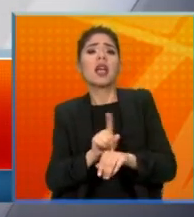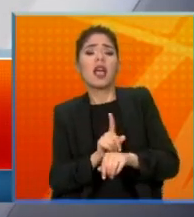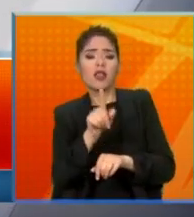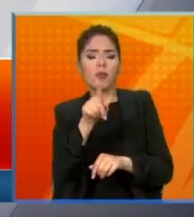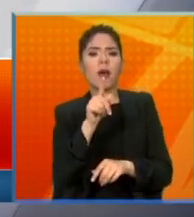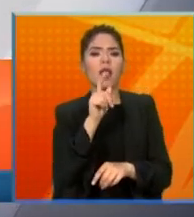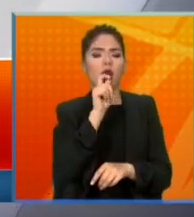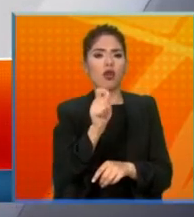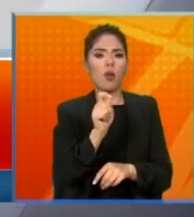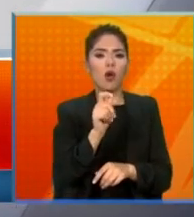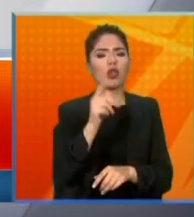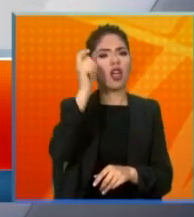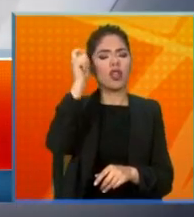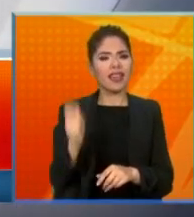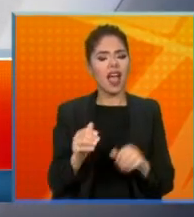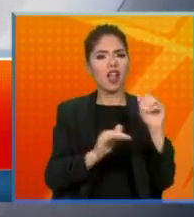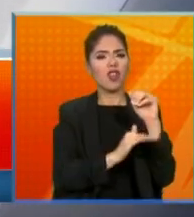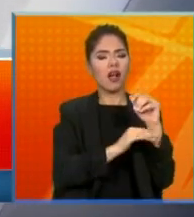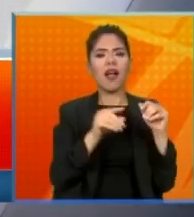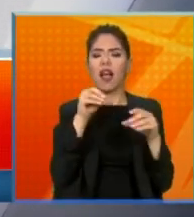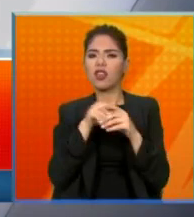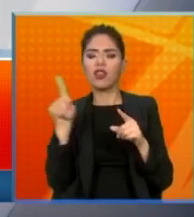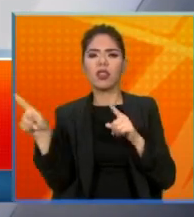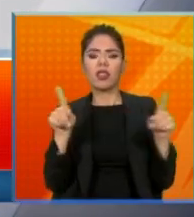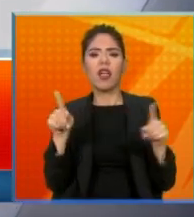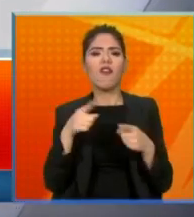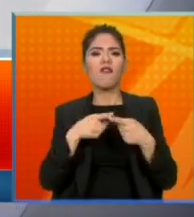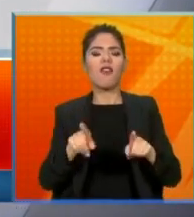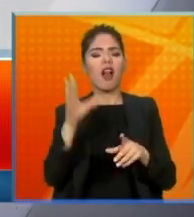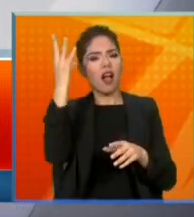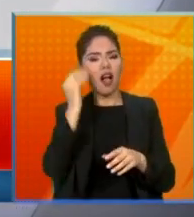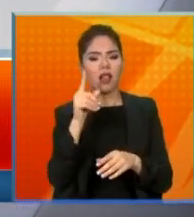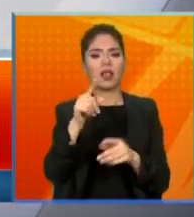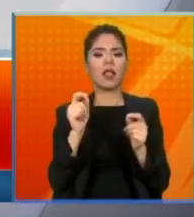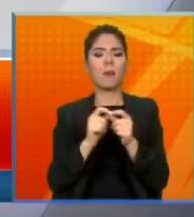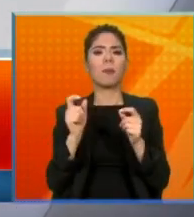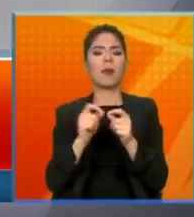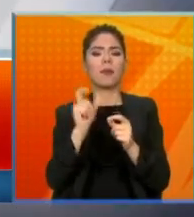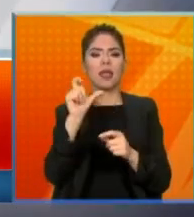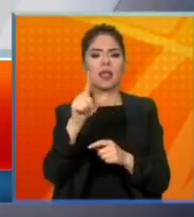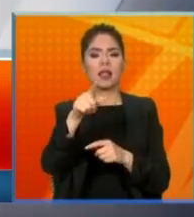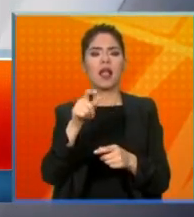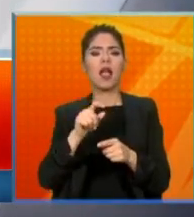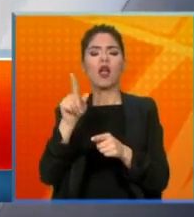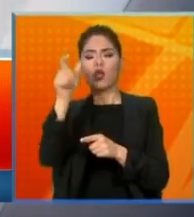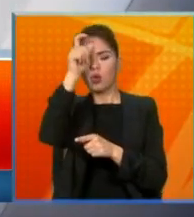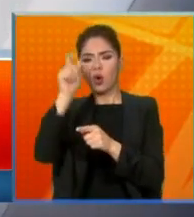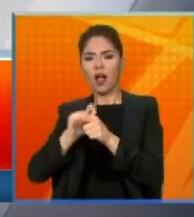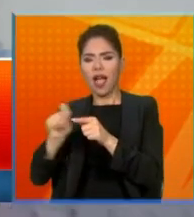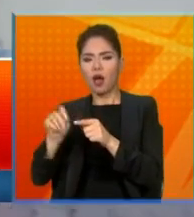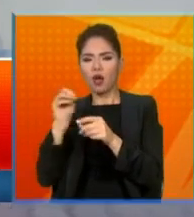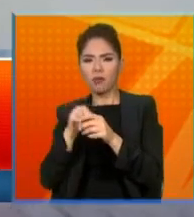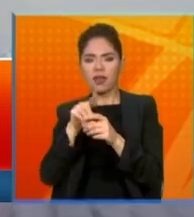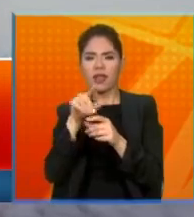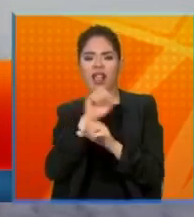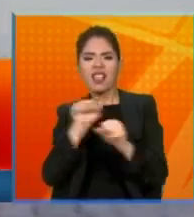Verdiği röportajla gerçek hayatı arasındaki fark ortaya çıktı. BBC'nin Türk ekonomisini karalamaya yönelik tezgahı ise yerle bir